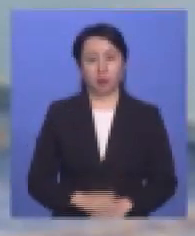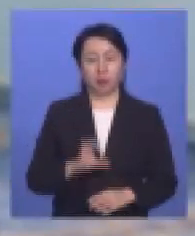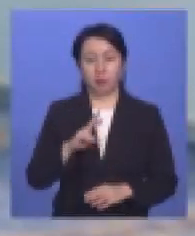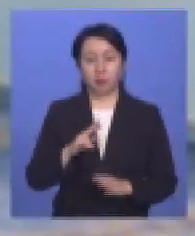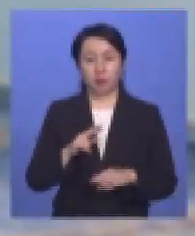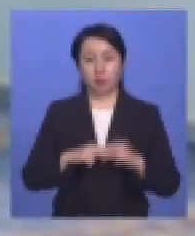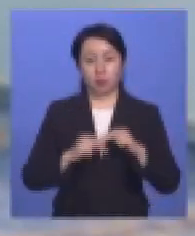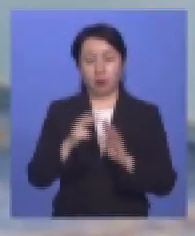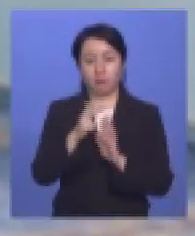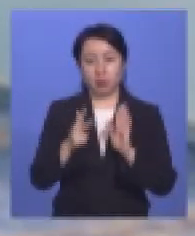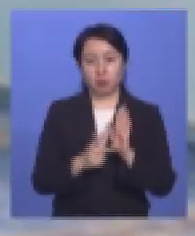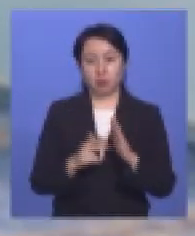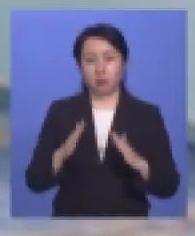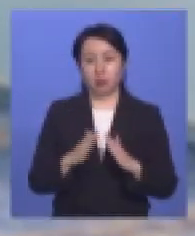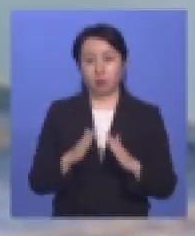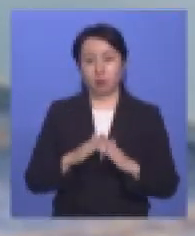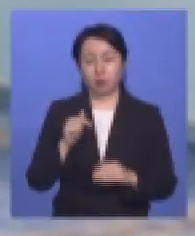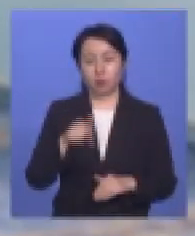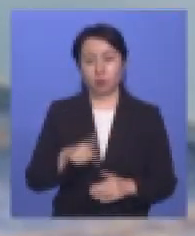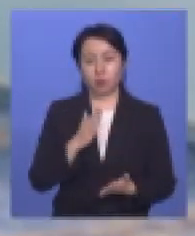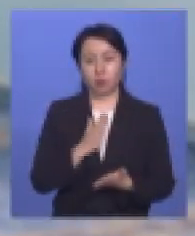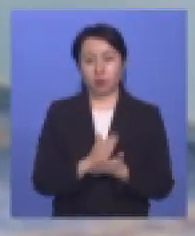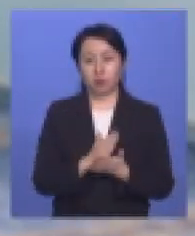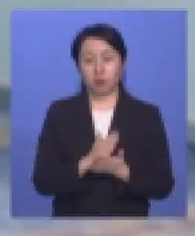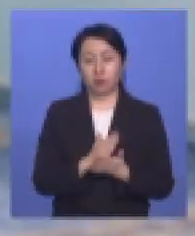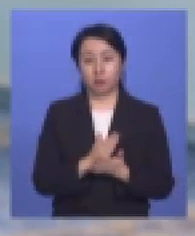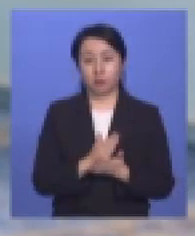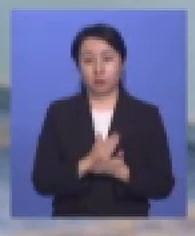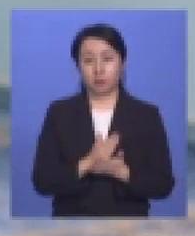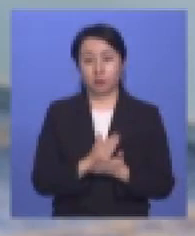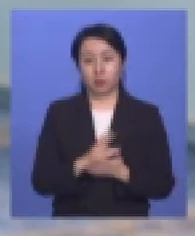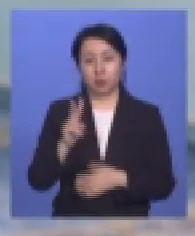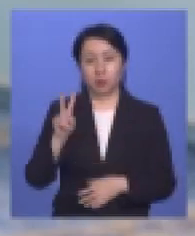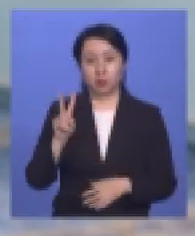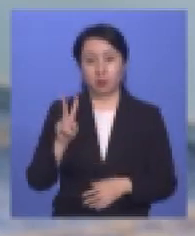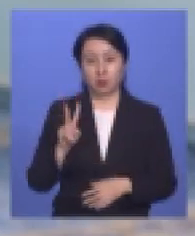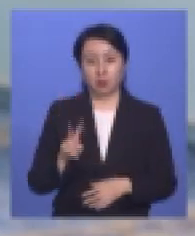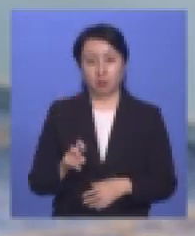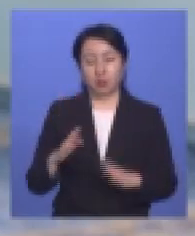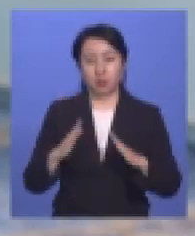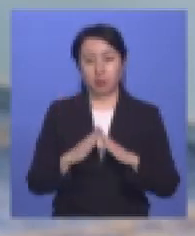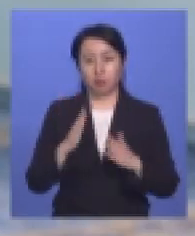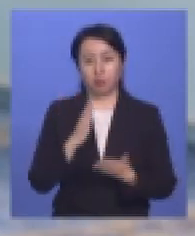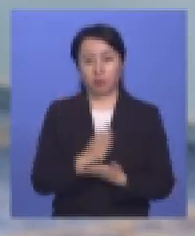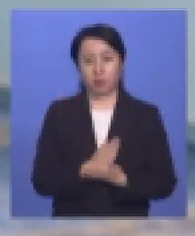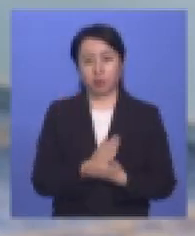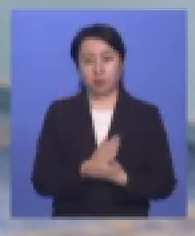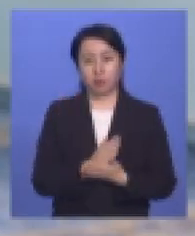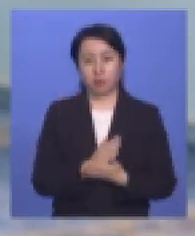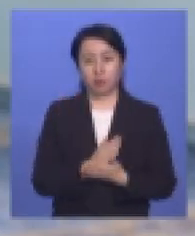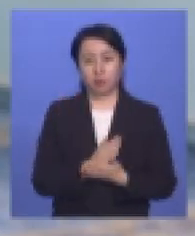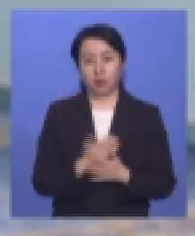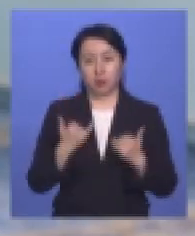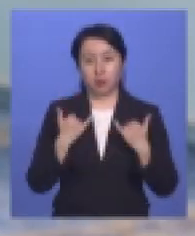построили 18 домов. Тут находится 200, имеется вообще 200 домов.